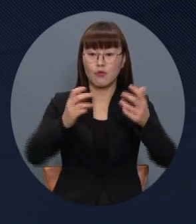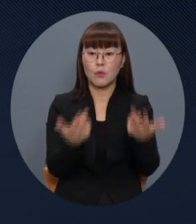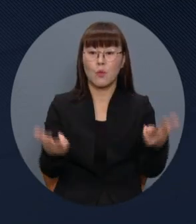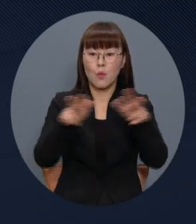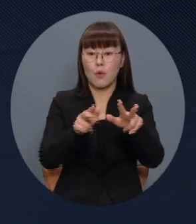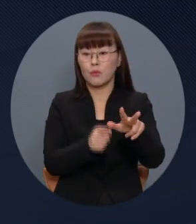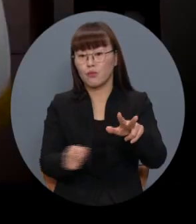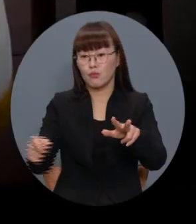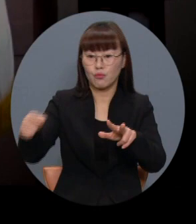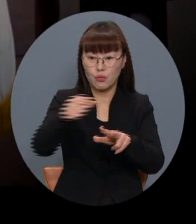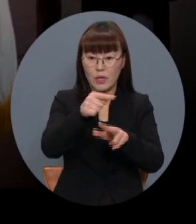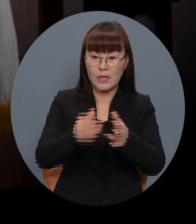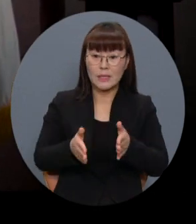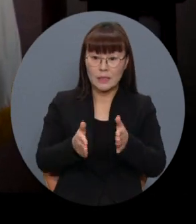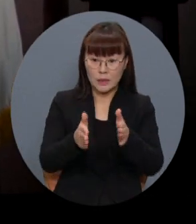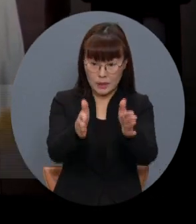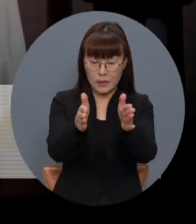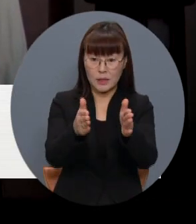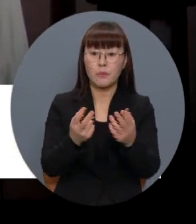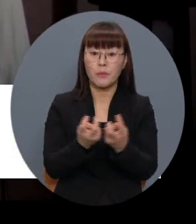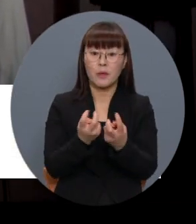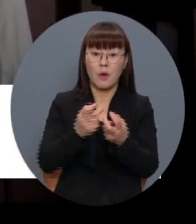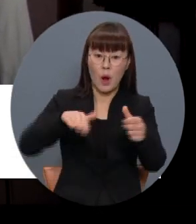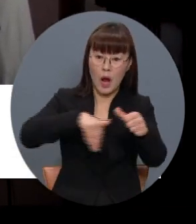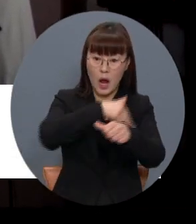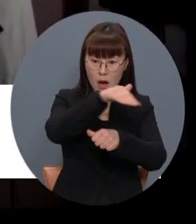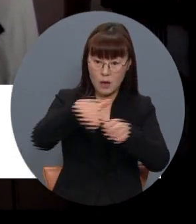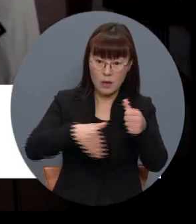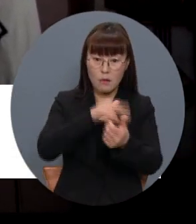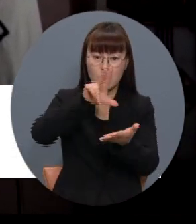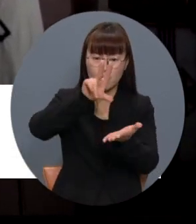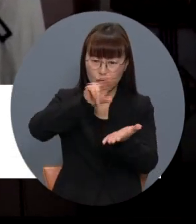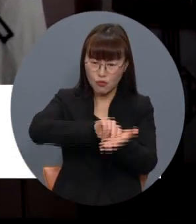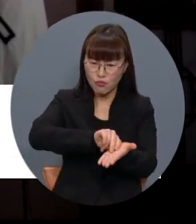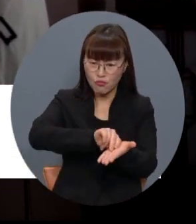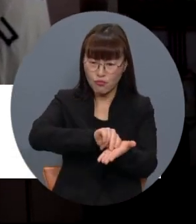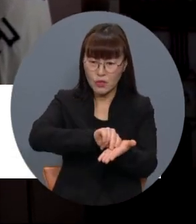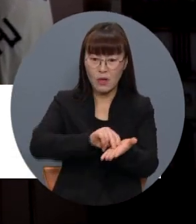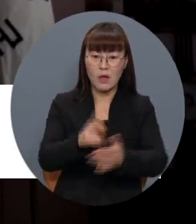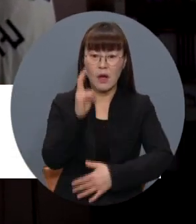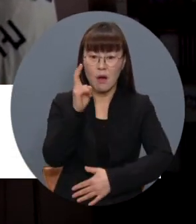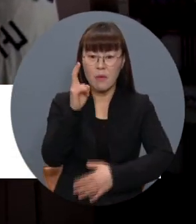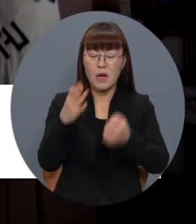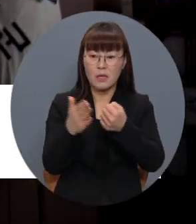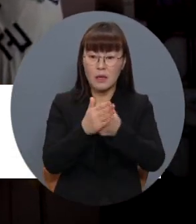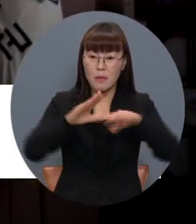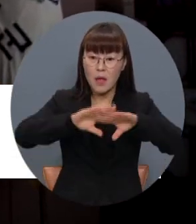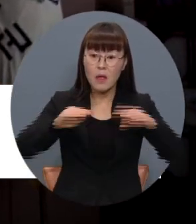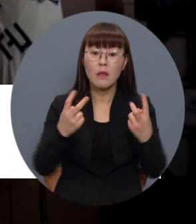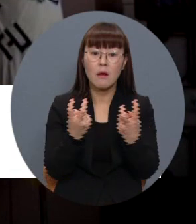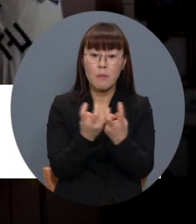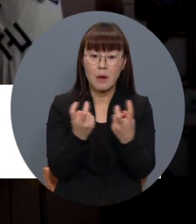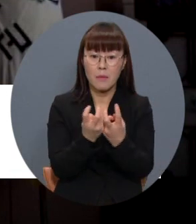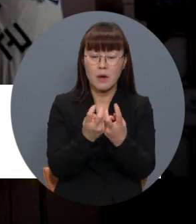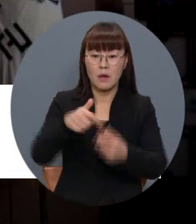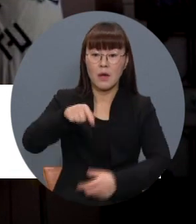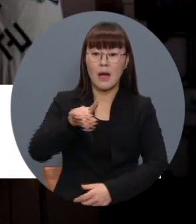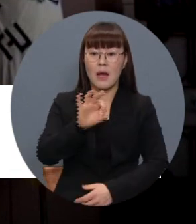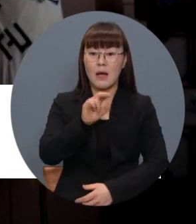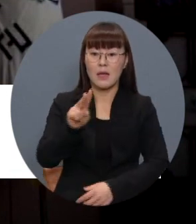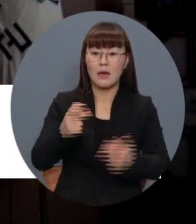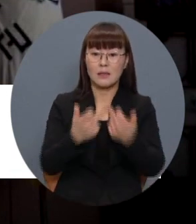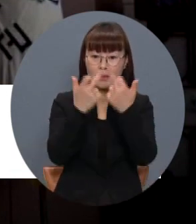계획했다는 설명입니다. 환경 문제가 대두가 될 것 같으니 하나의 대안으로 만든 게